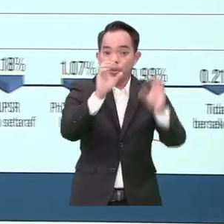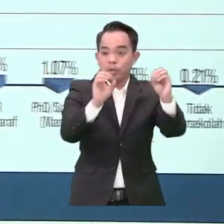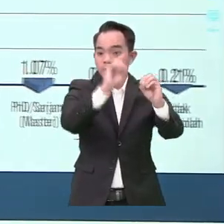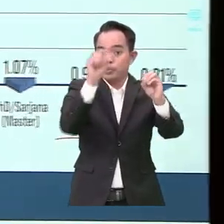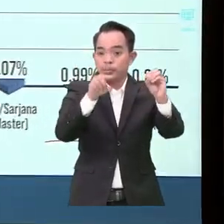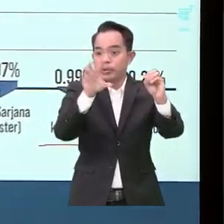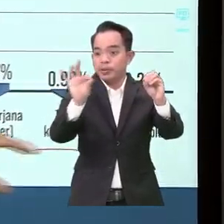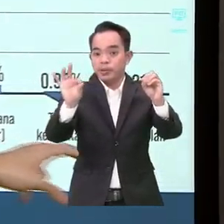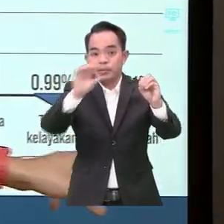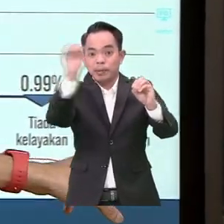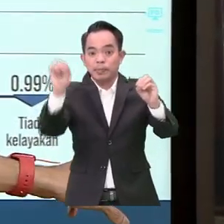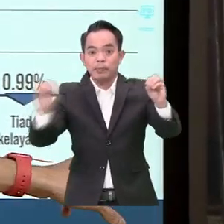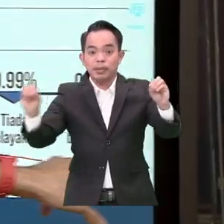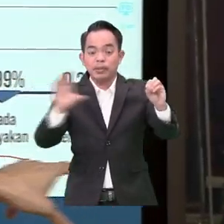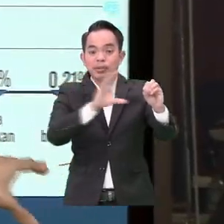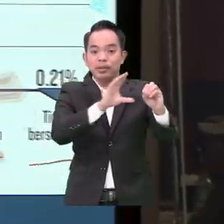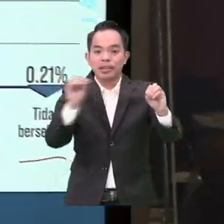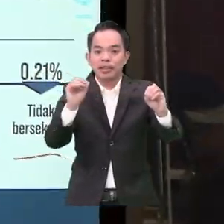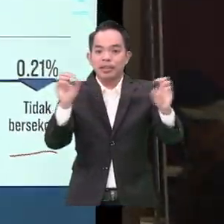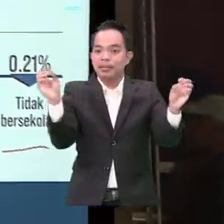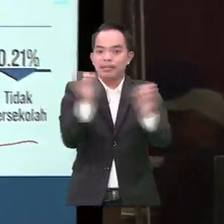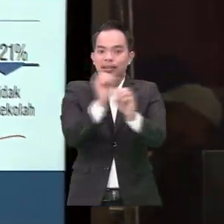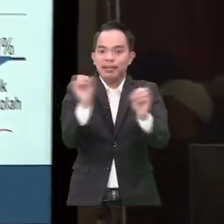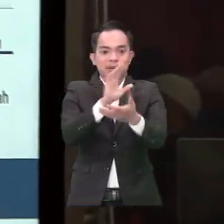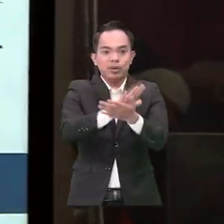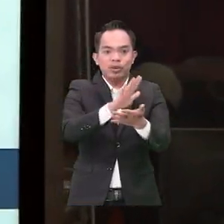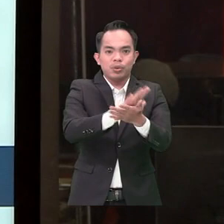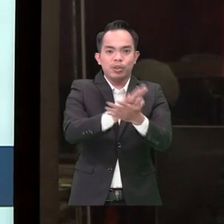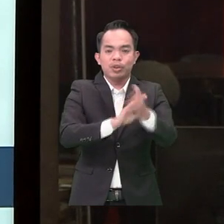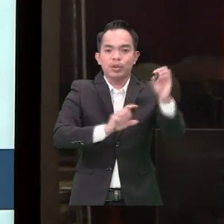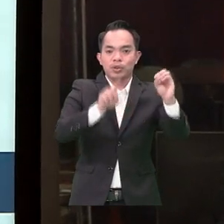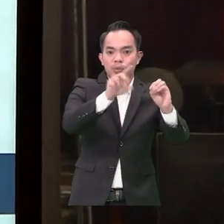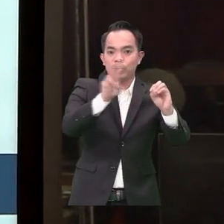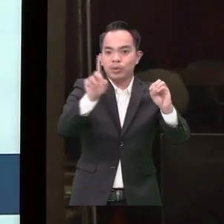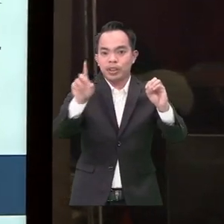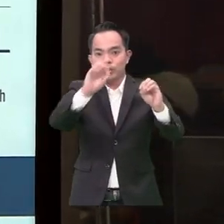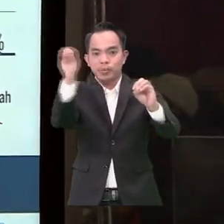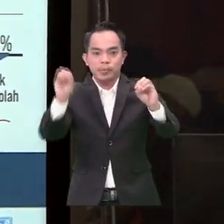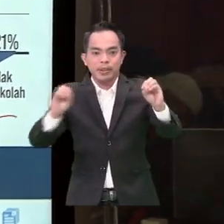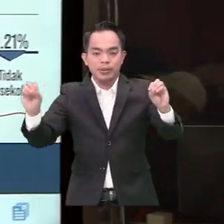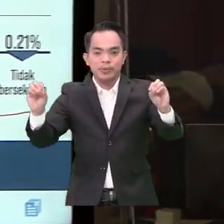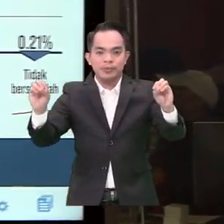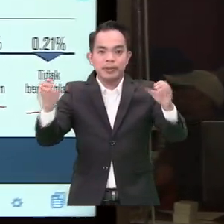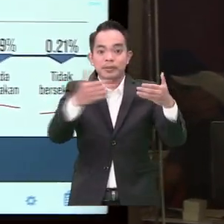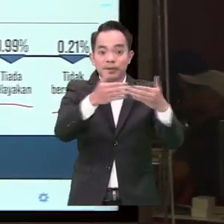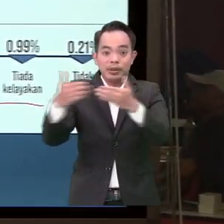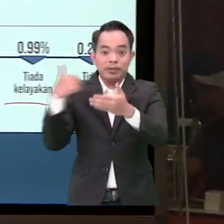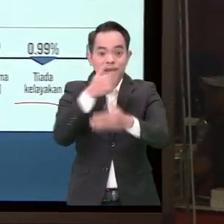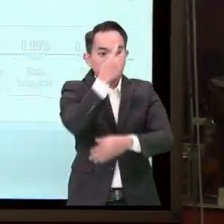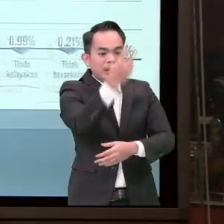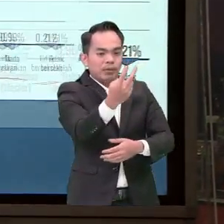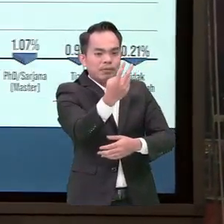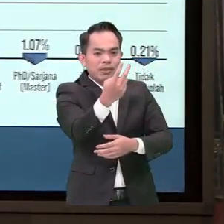populasi 9900 dan juga yang tidak bersekolah kosong kepulauan dua satu peratus baik berikutnya kita lihat